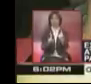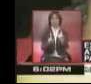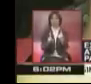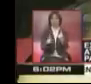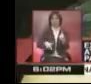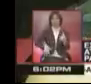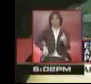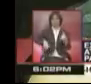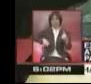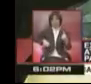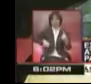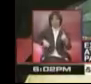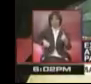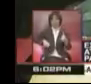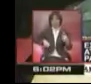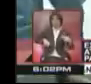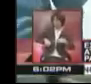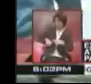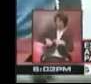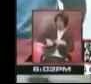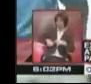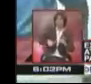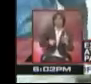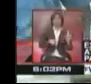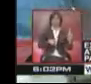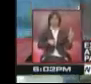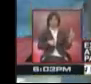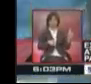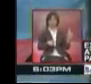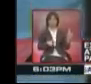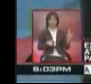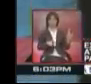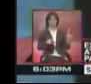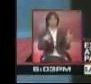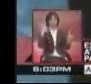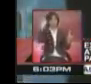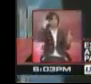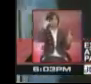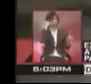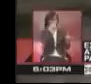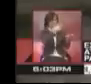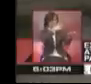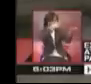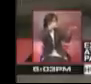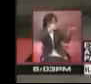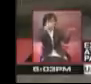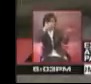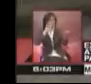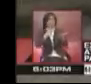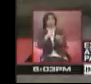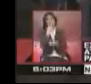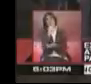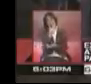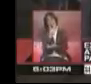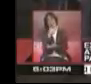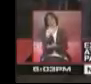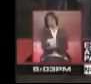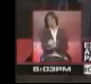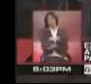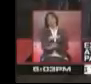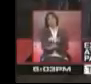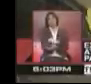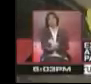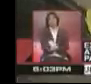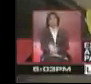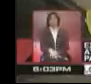pinakita sa amin na gano'n. Matres na kami. Sa ulo ay nasenta ng gunman ang mag-asawa. Dalawang basyon ng 45 ng baril ang nakita sa crime